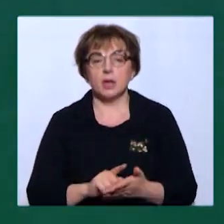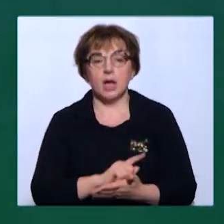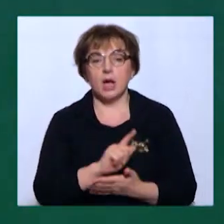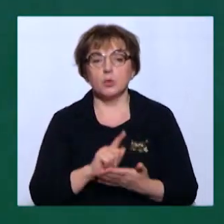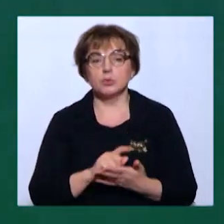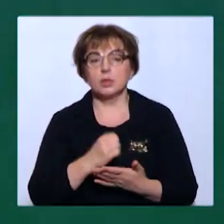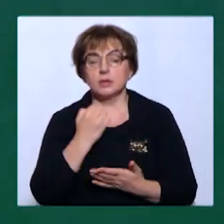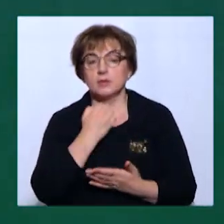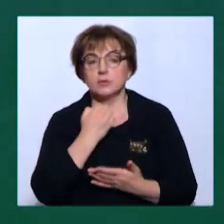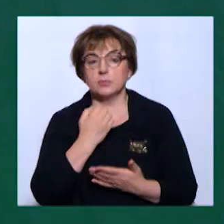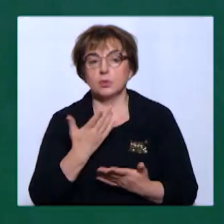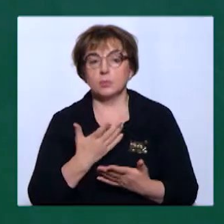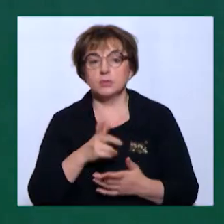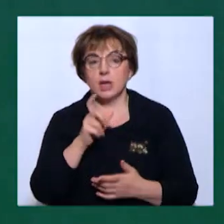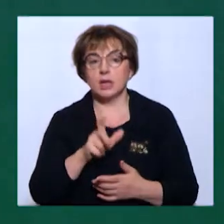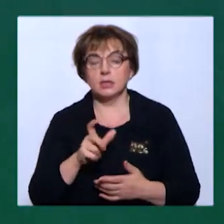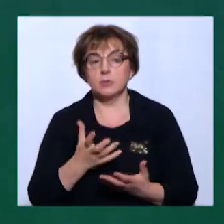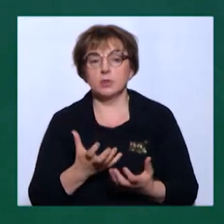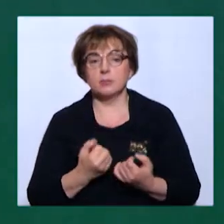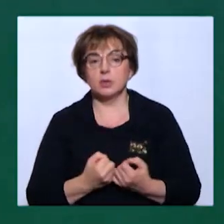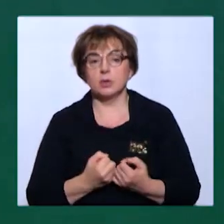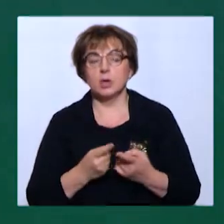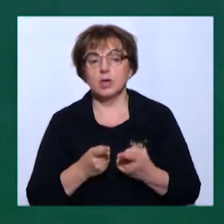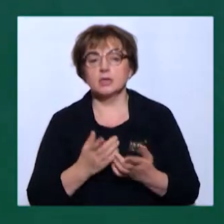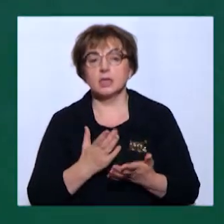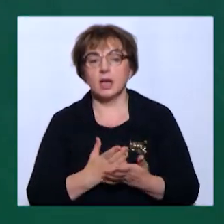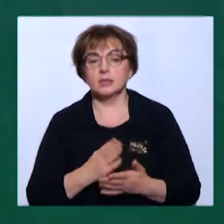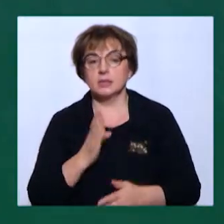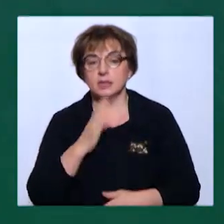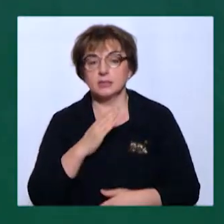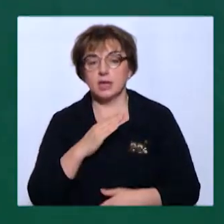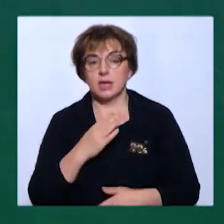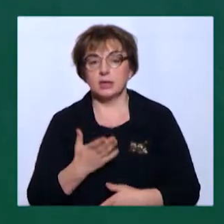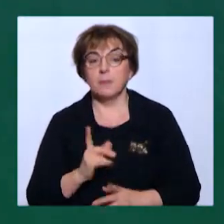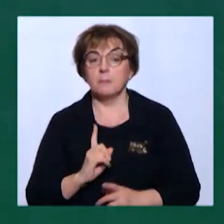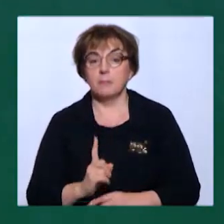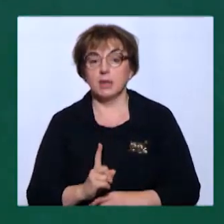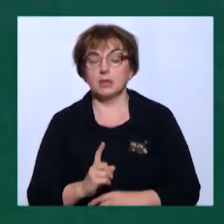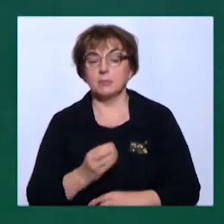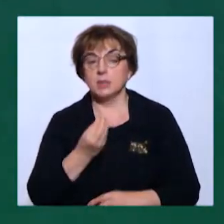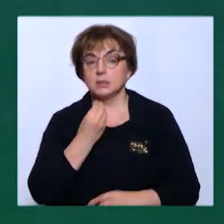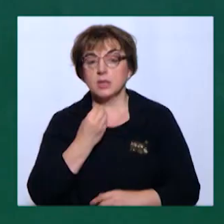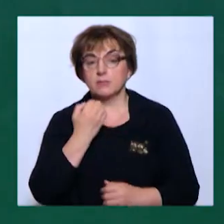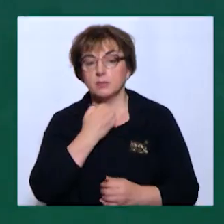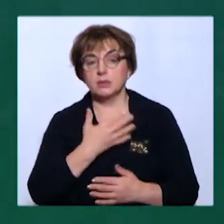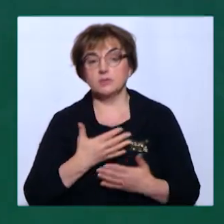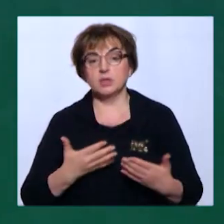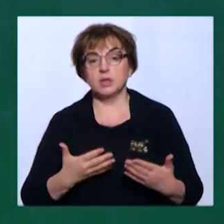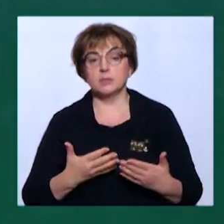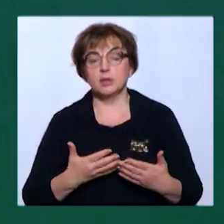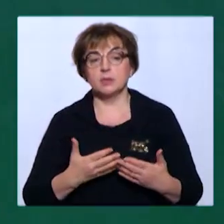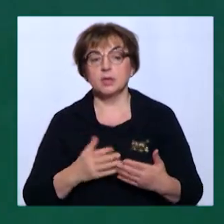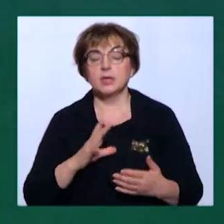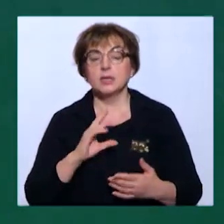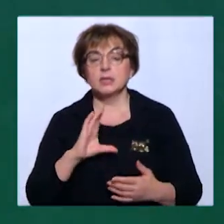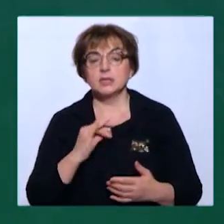აუცილებელი ნივთიერება, რომელიც ადამიანმა უნდა მიიღოს, არის წყალი. მაგრამ საკვები ნივთიერებები და